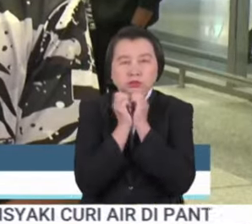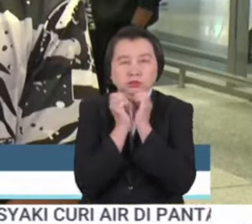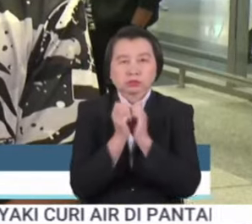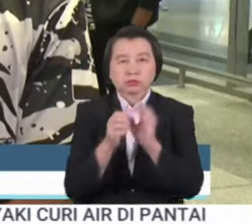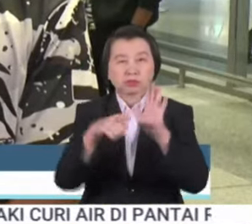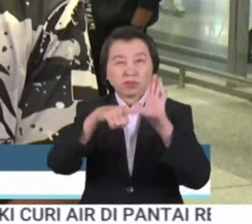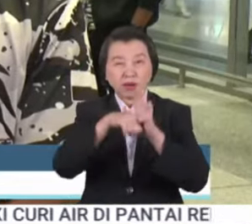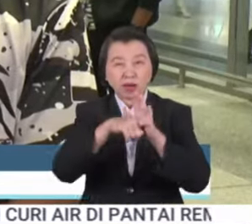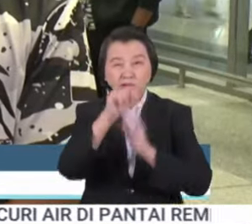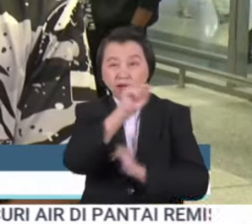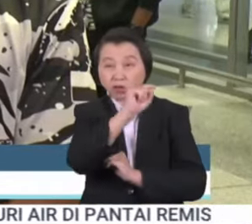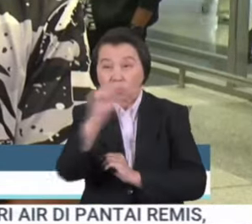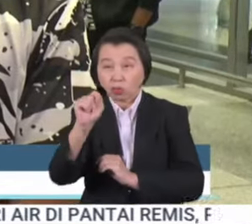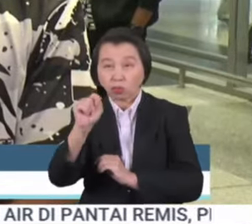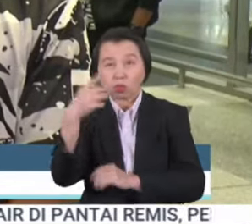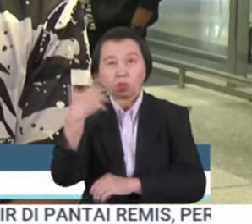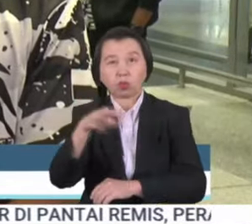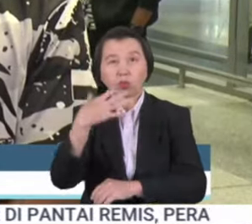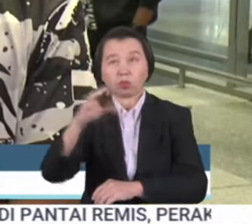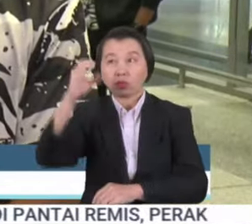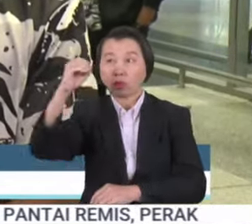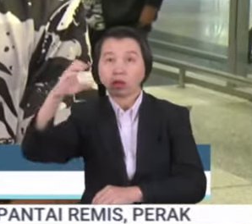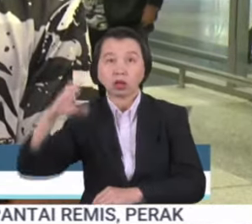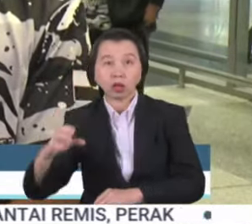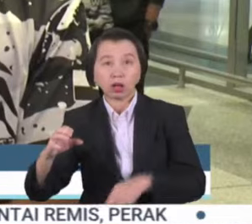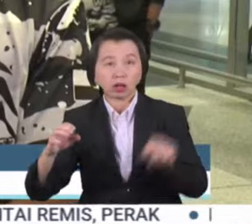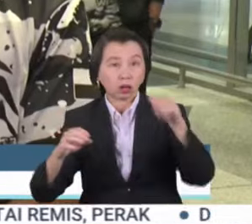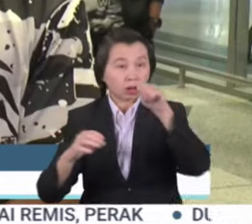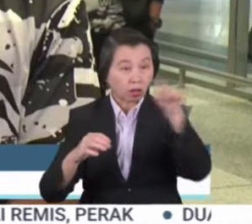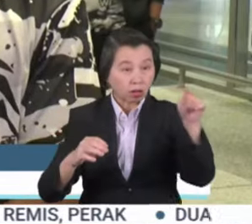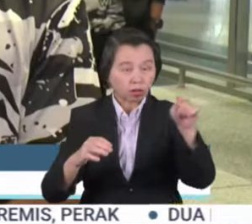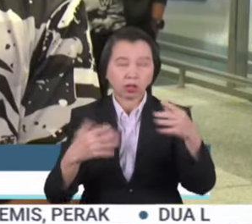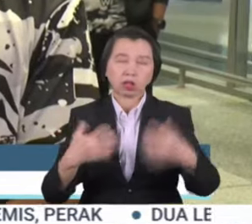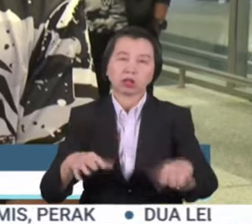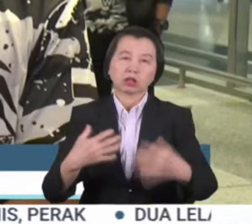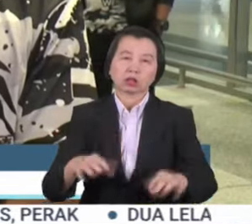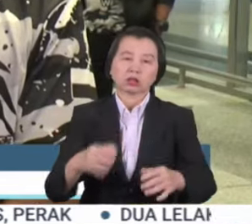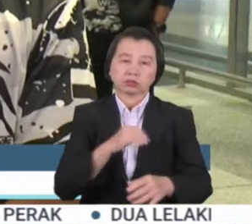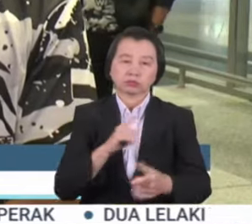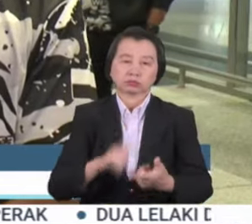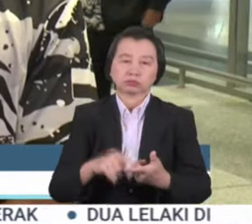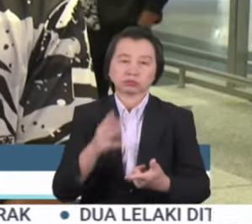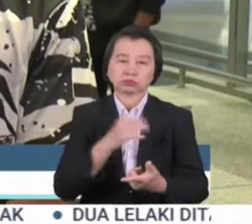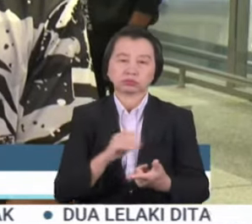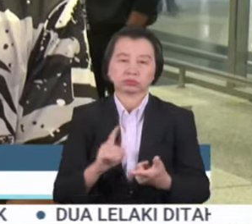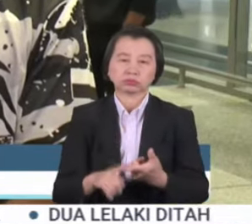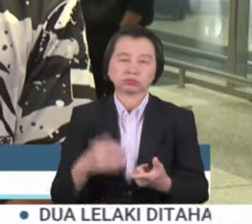kita nak adapt dengan cuaca. Kemudian trail dia yang orang kata